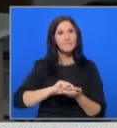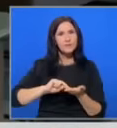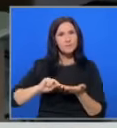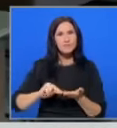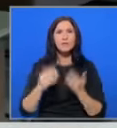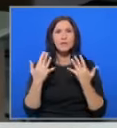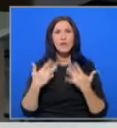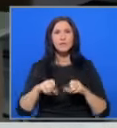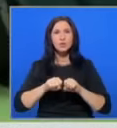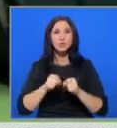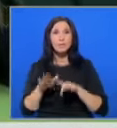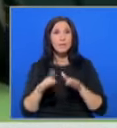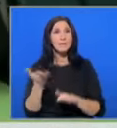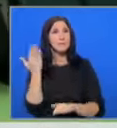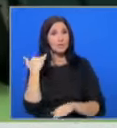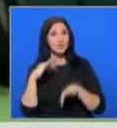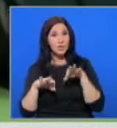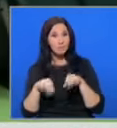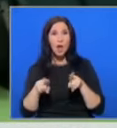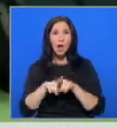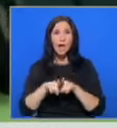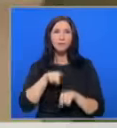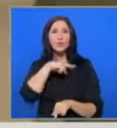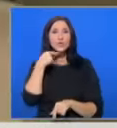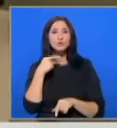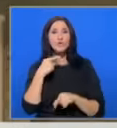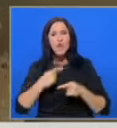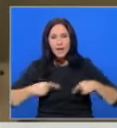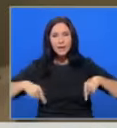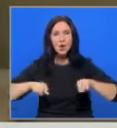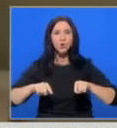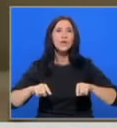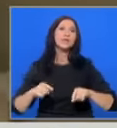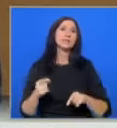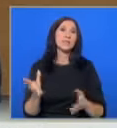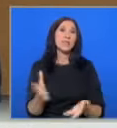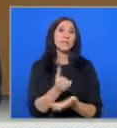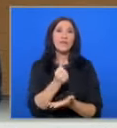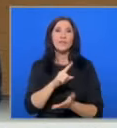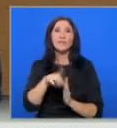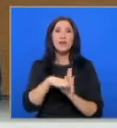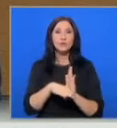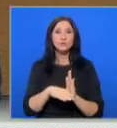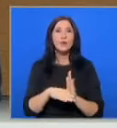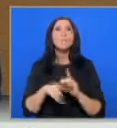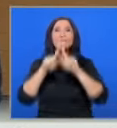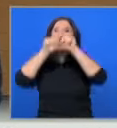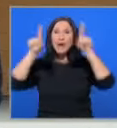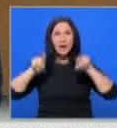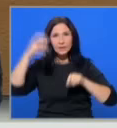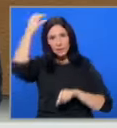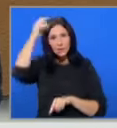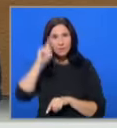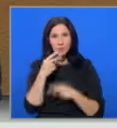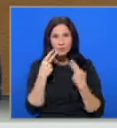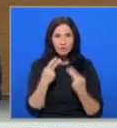нарушения и престъпления при предишни избори, както и рискови райони с открити нередности. Върху картата на държавата ще могат